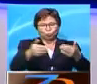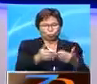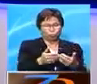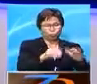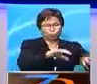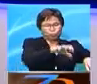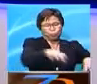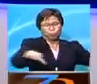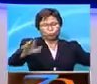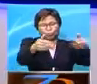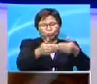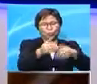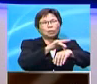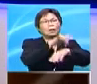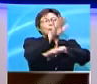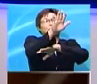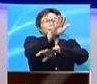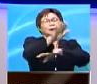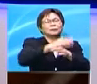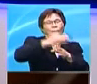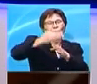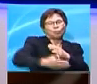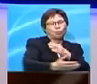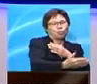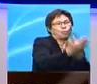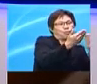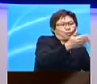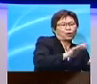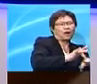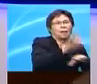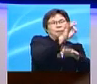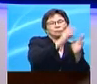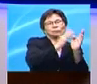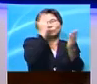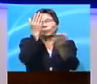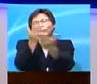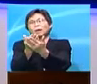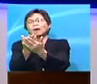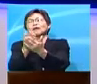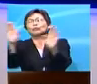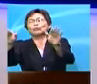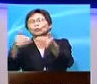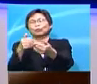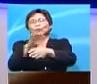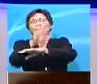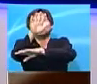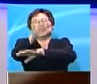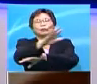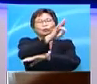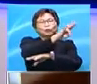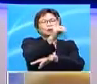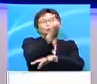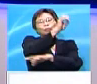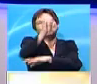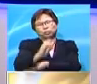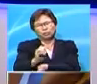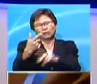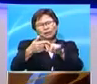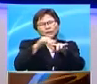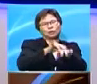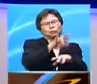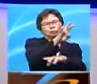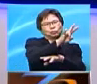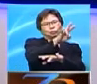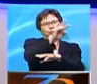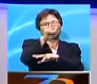setelah dibuka 8 pagi tadi peratusan keluar mengundi adalah rendah sebanyak 71% daripada